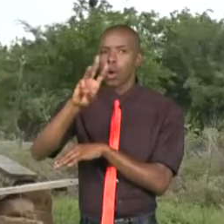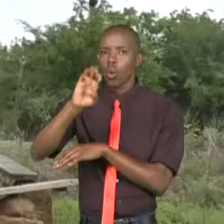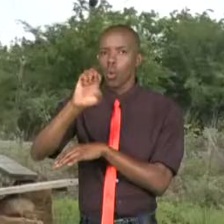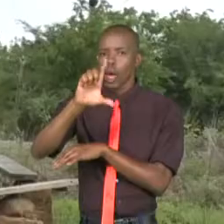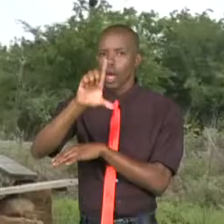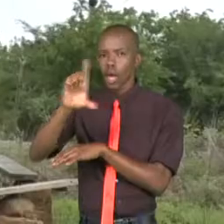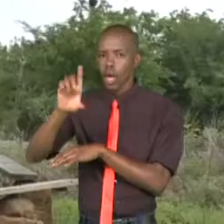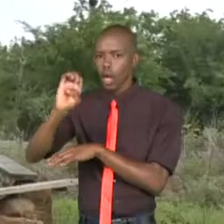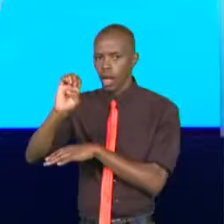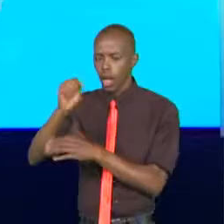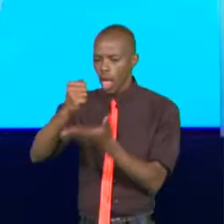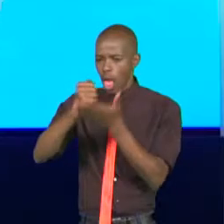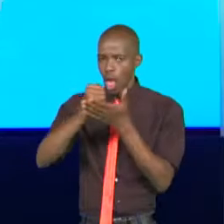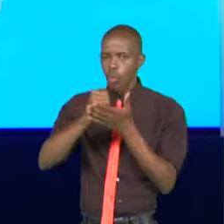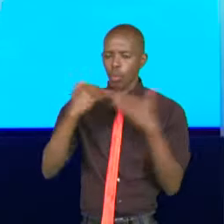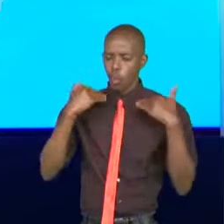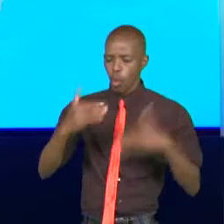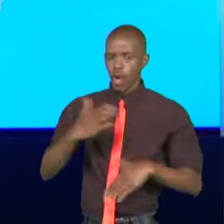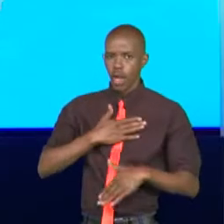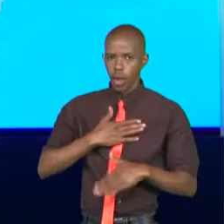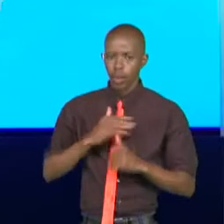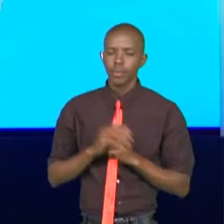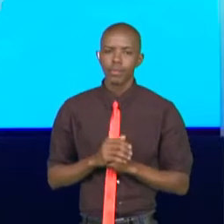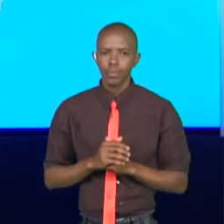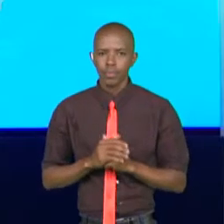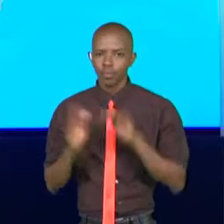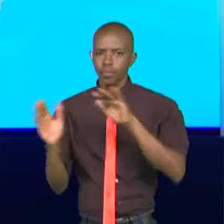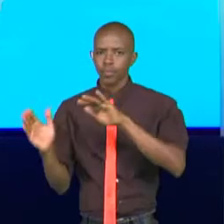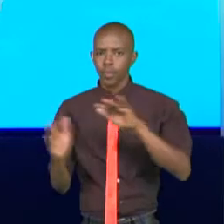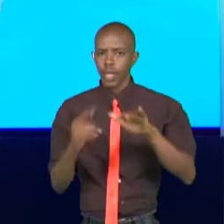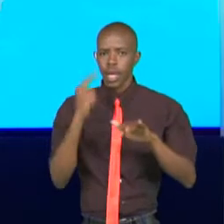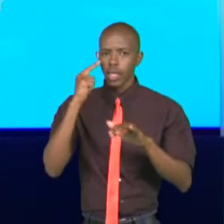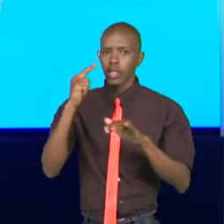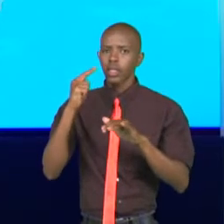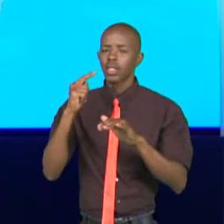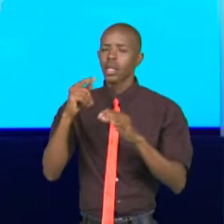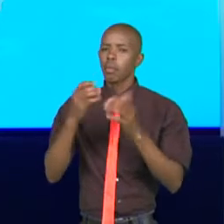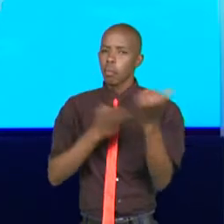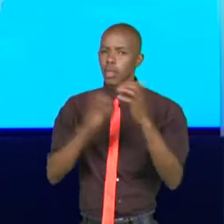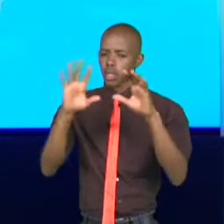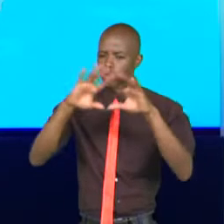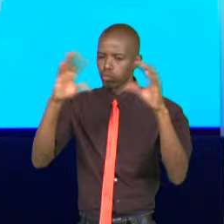sana kwa mili yetu. And finally, let's have a look at the business